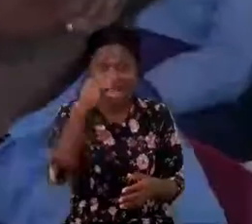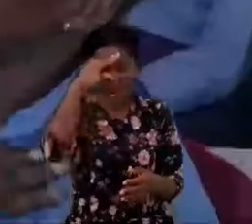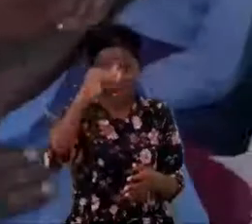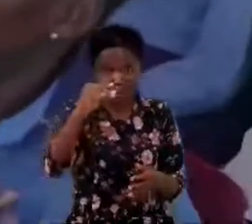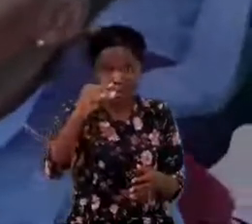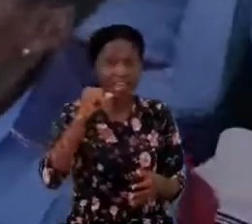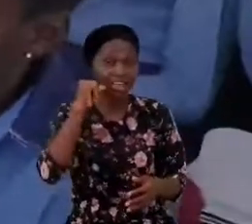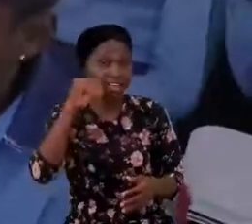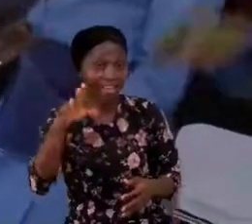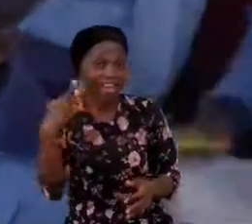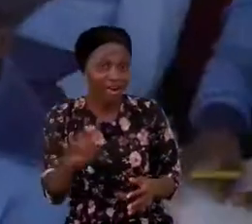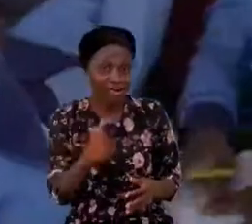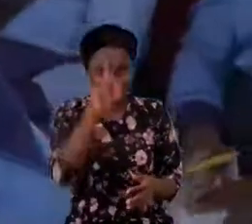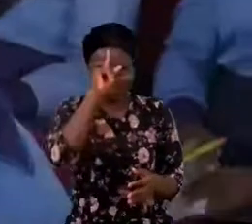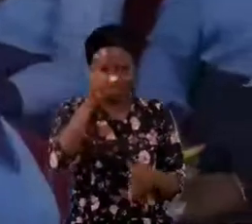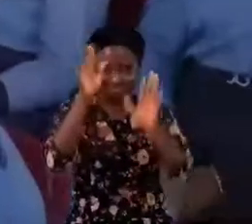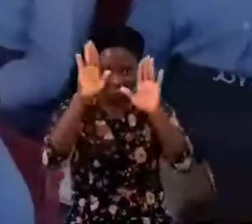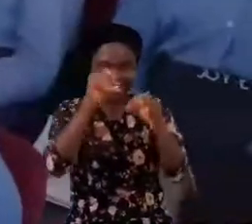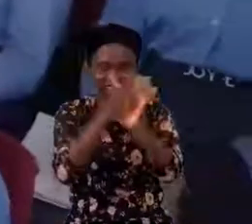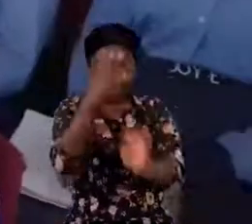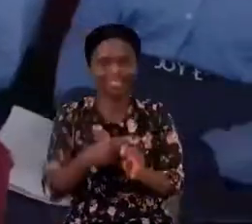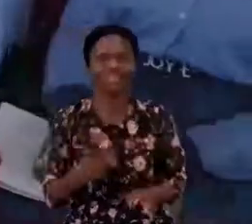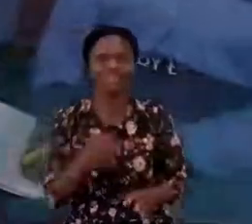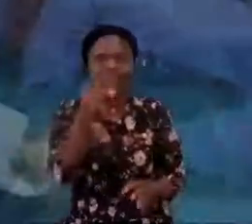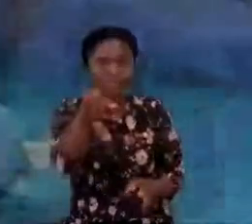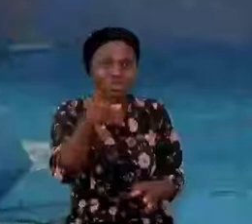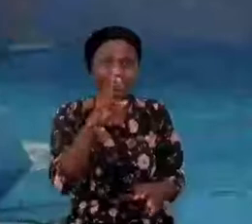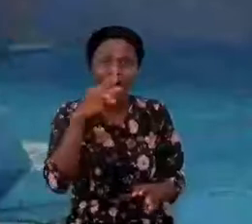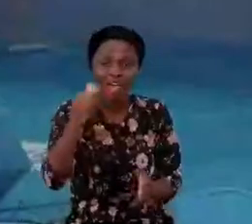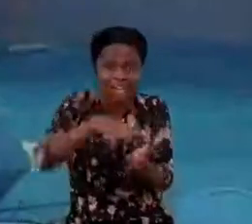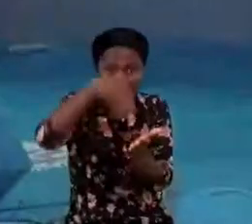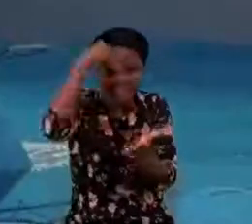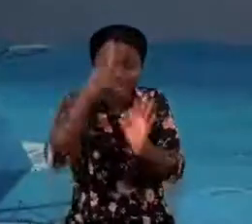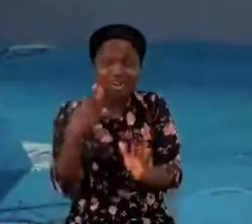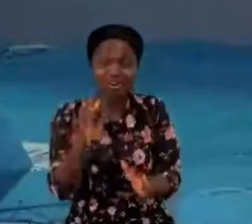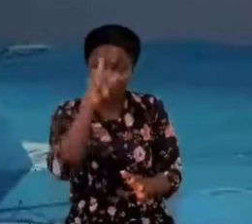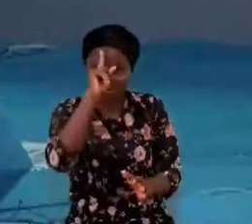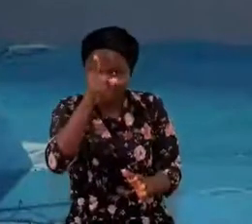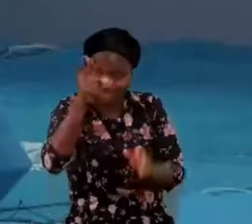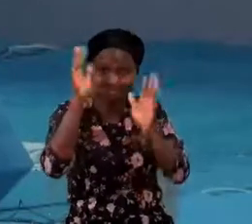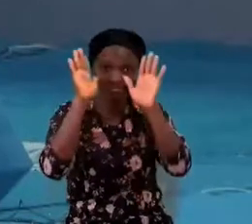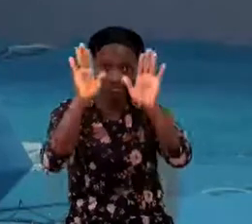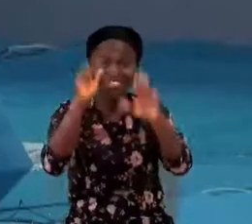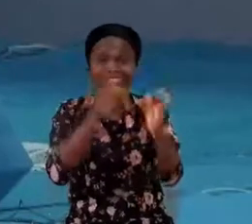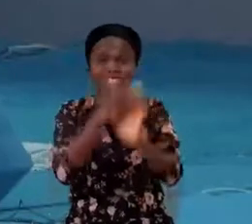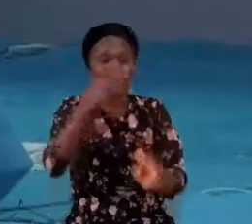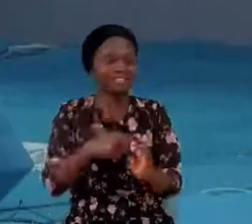élève d'excellence. Peu importe ce qui a eu lieu par le